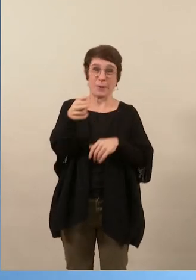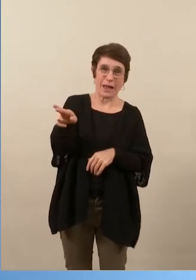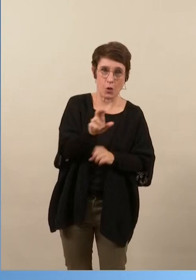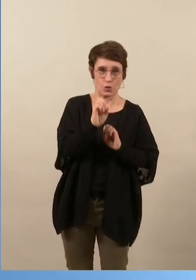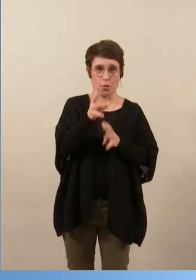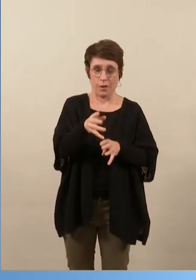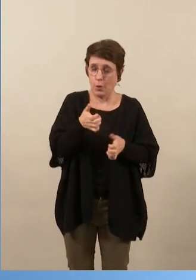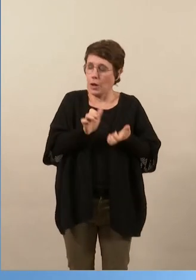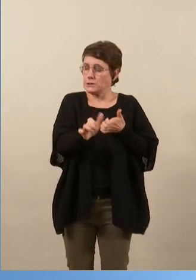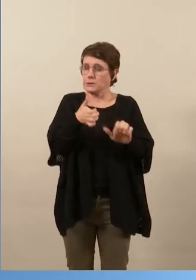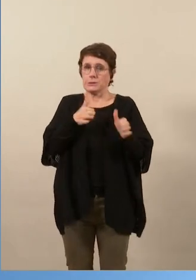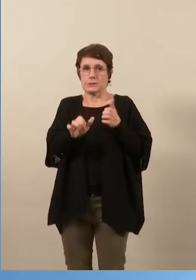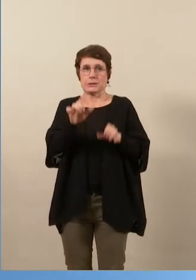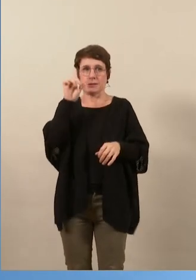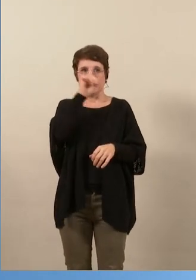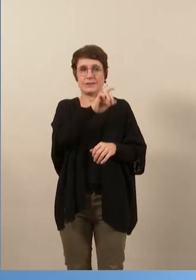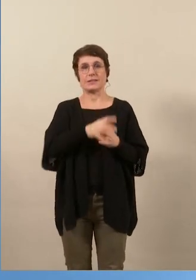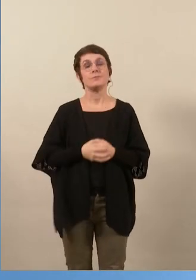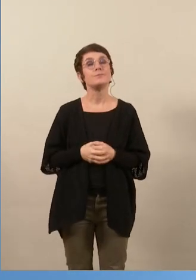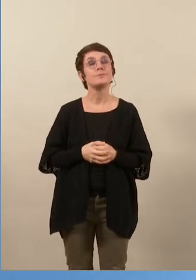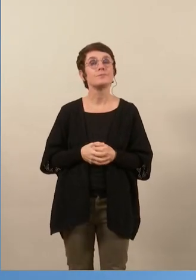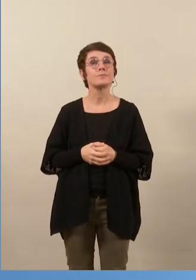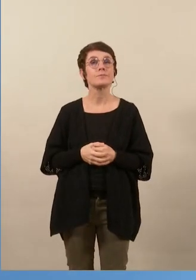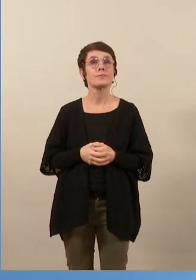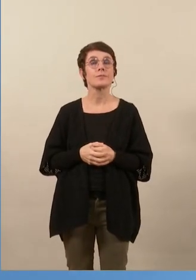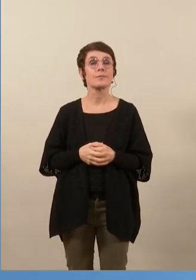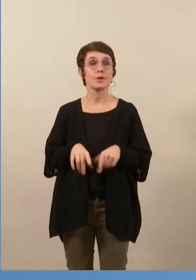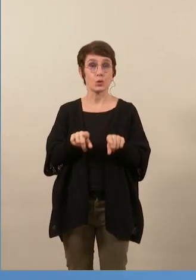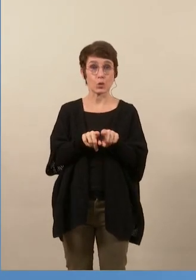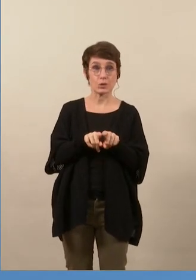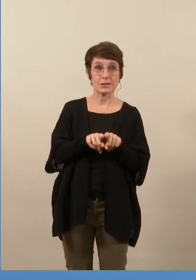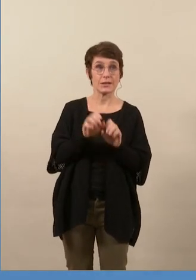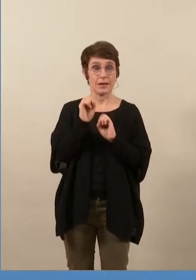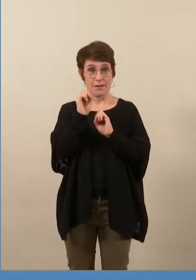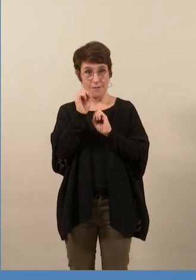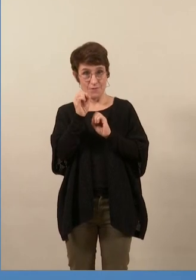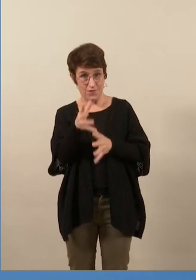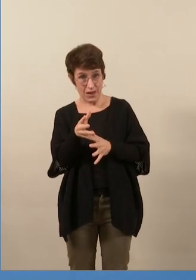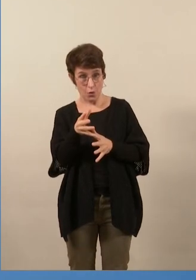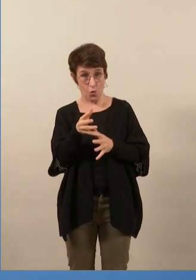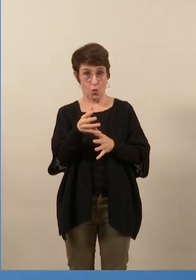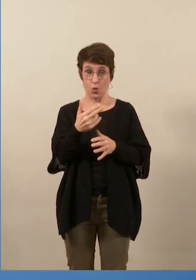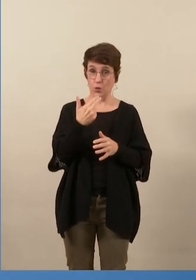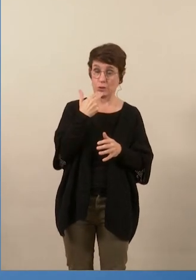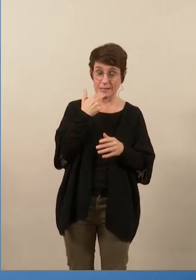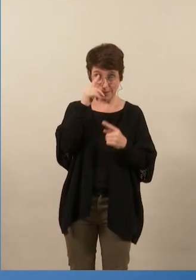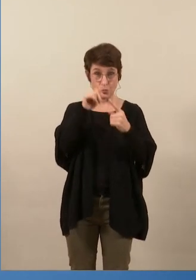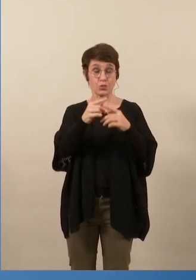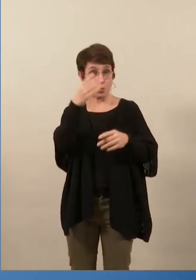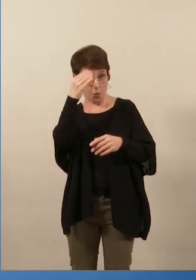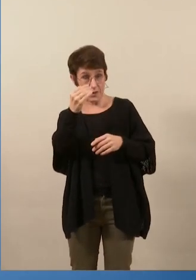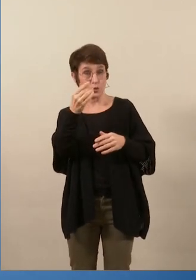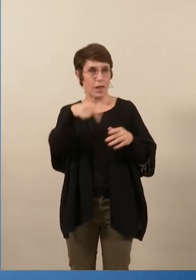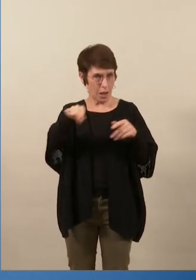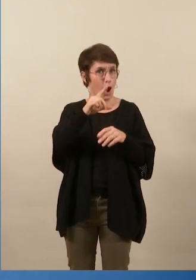cet usage d'autre part l'usage du vélo à titre professionnel se développe chez les hommes de par